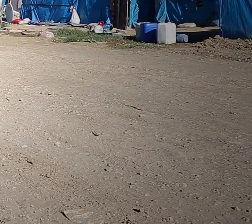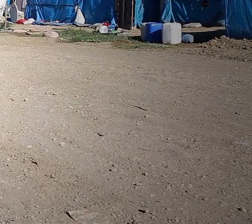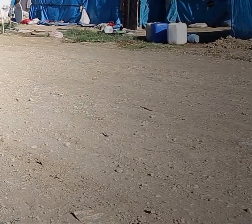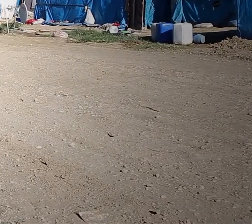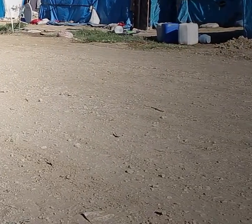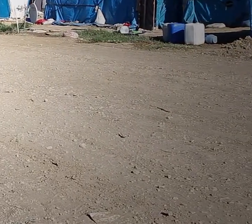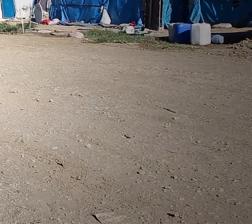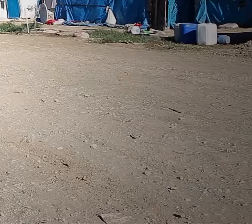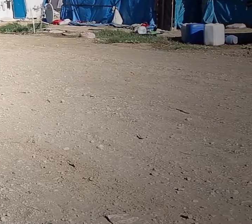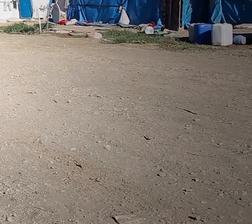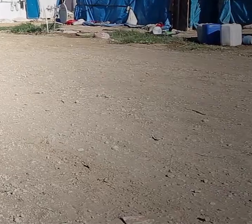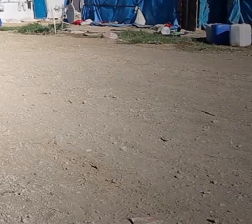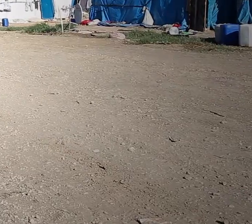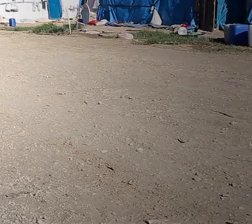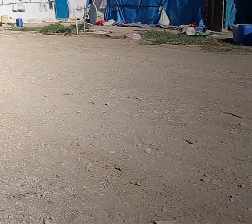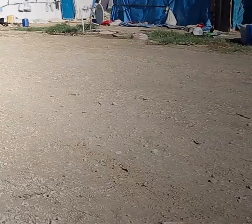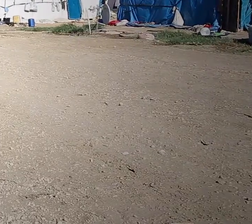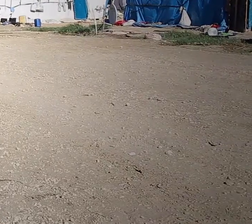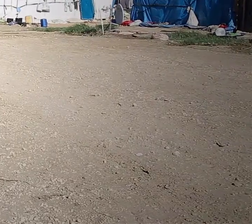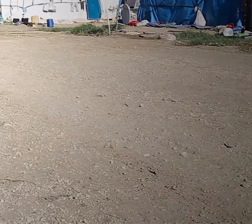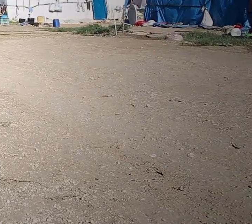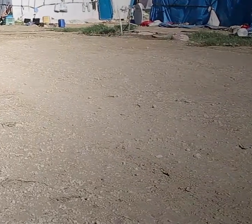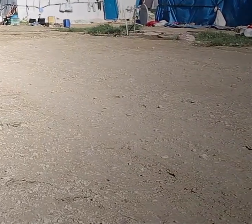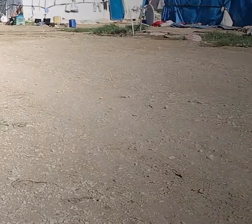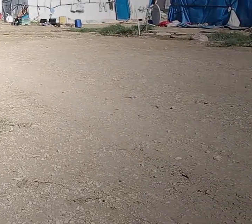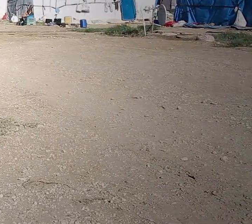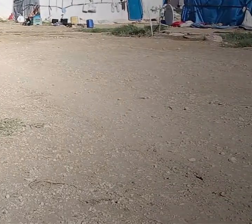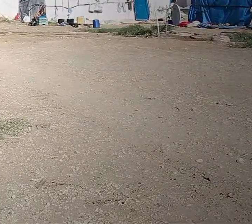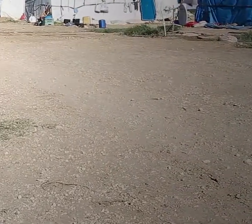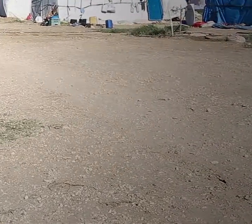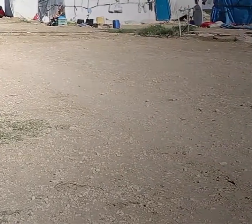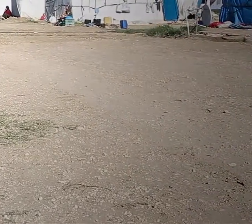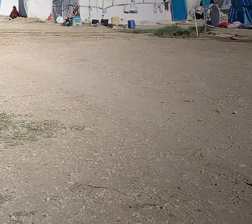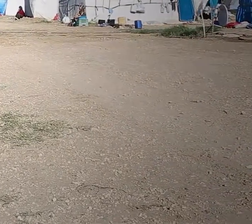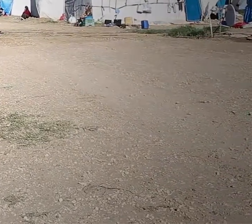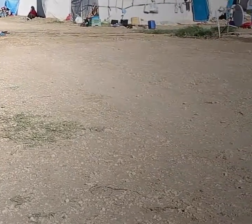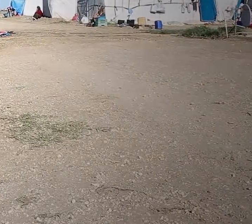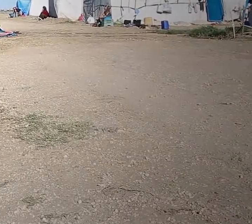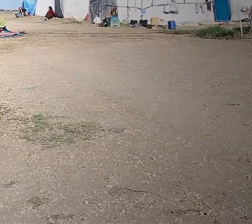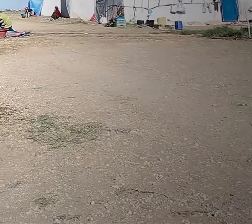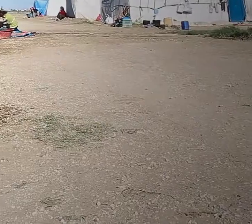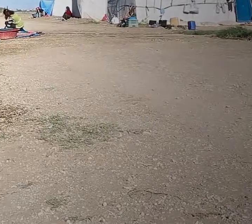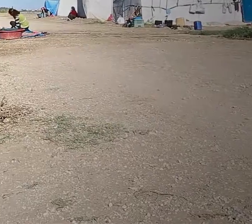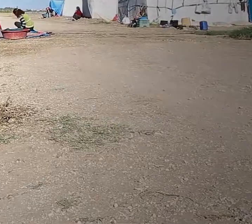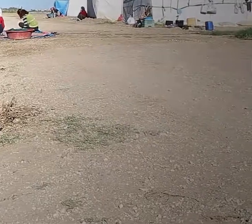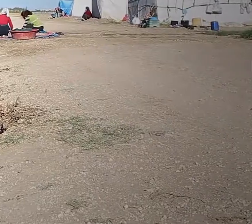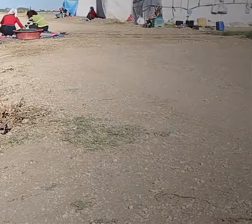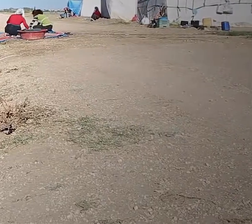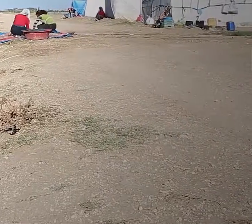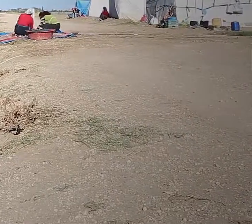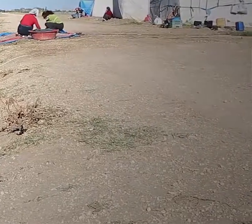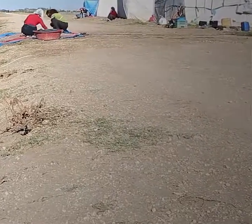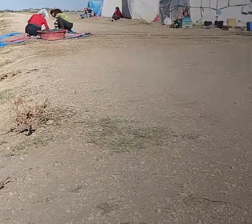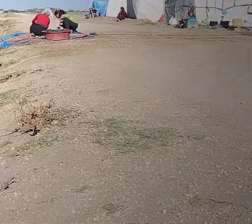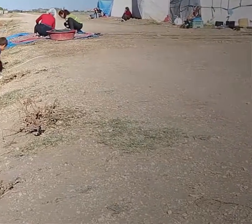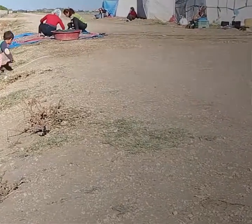akan suyu takip etti. Kadınlar hortumlarla leğen başında çamaşır yıkıyor. Çadırların yan kısmı portakal bahçesi. Altları çöp dolu